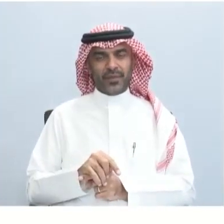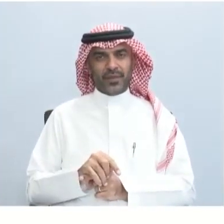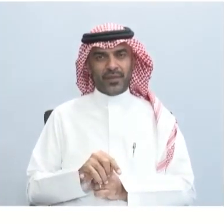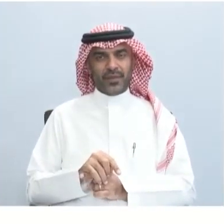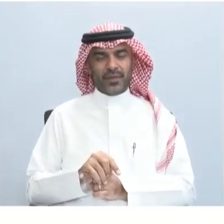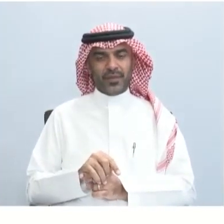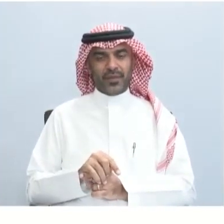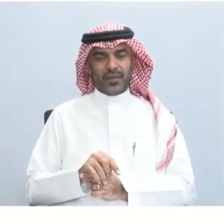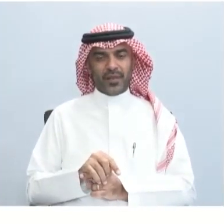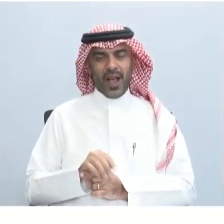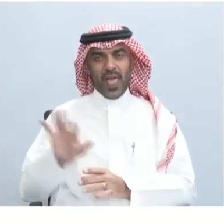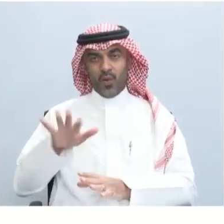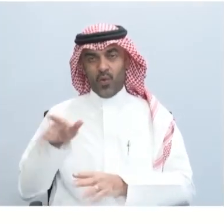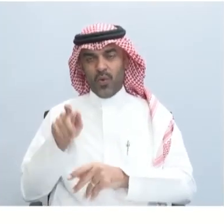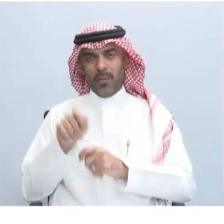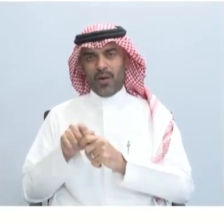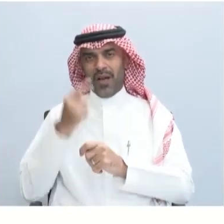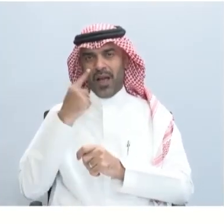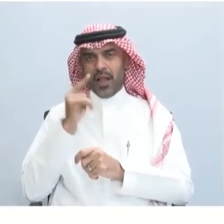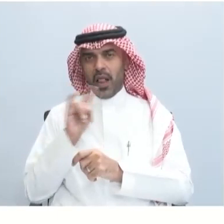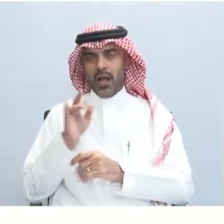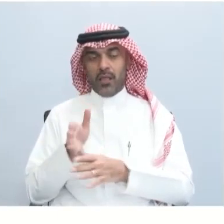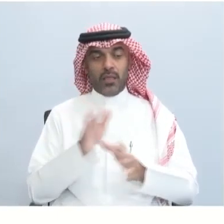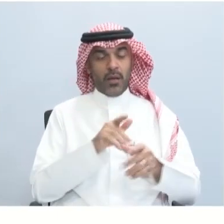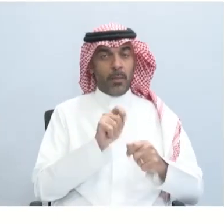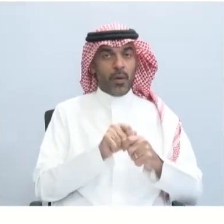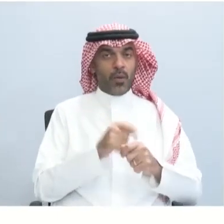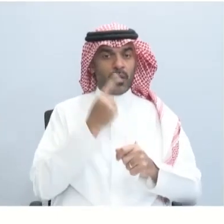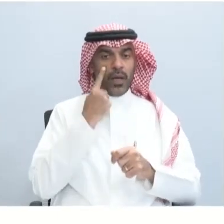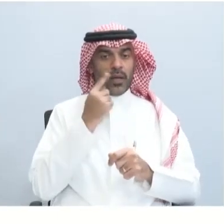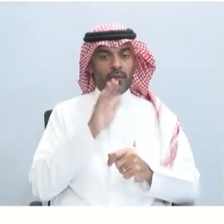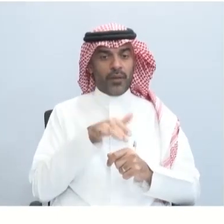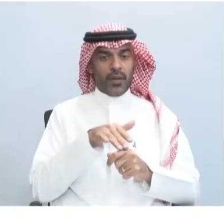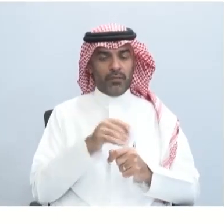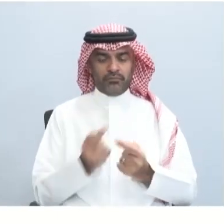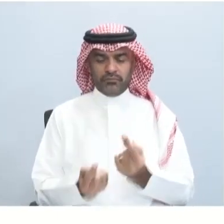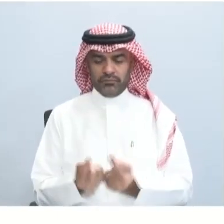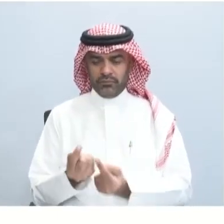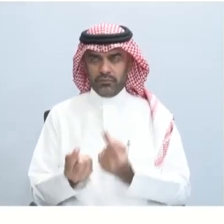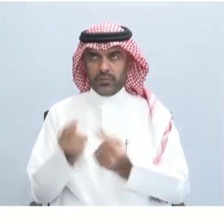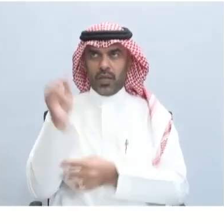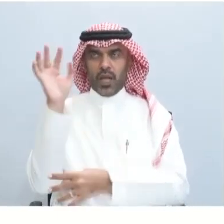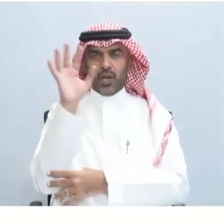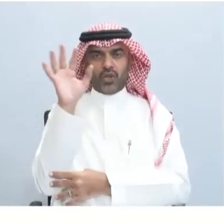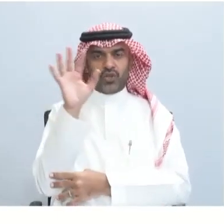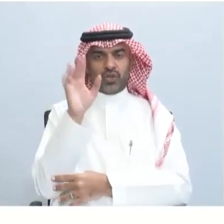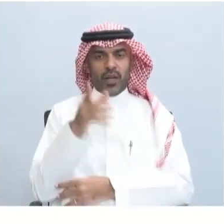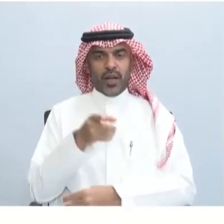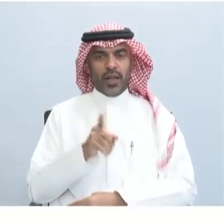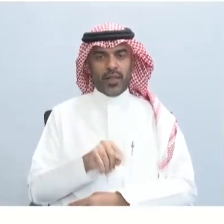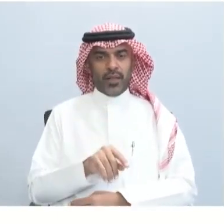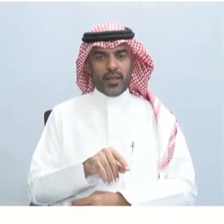مخلوقات حيه نباتات وعشب وايضا مباني